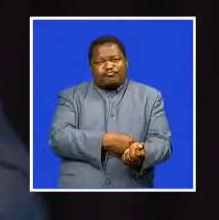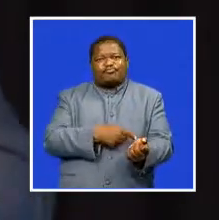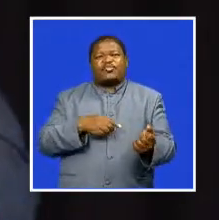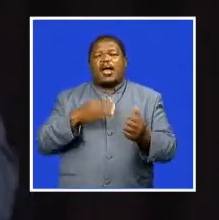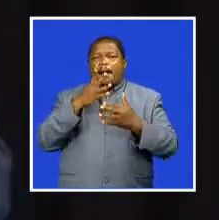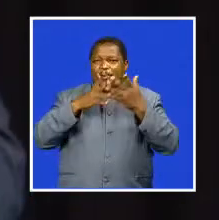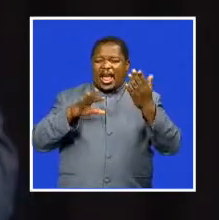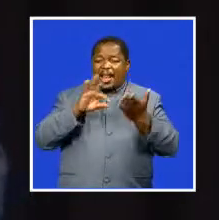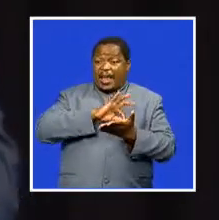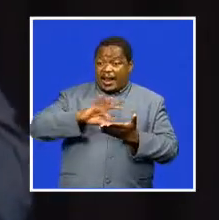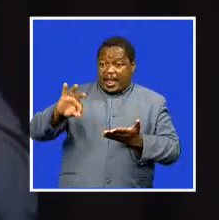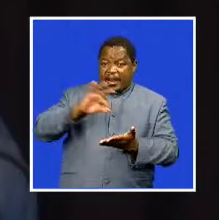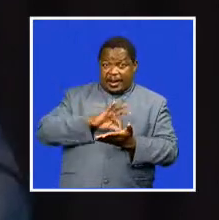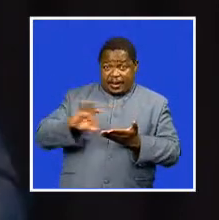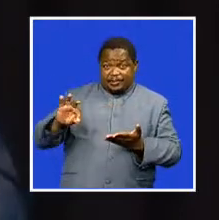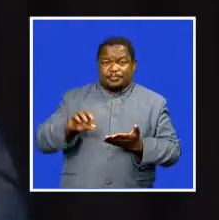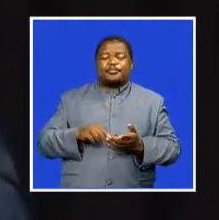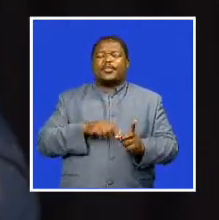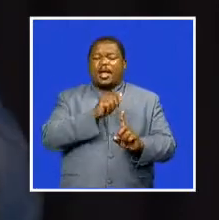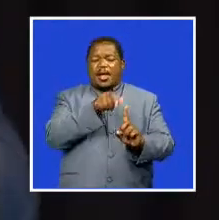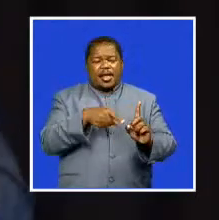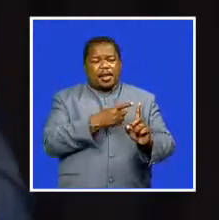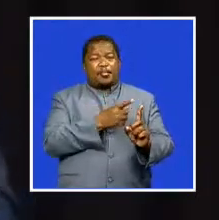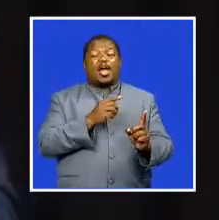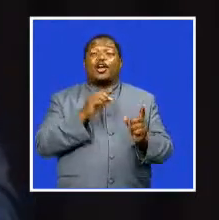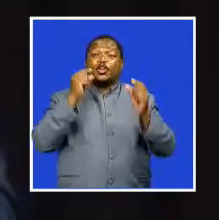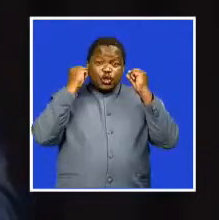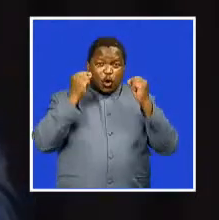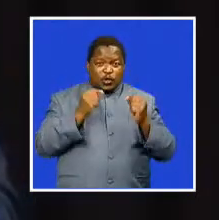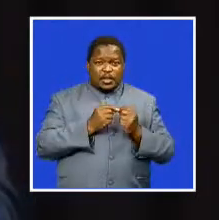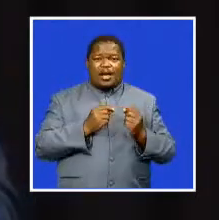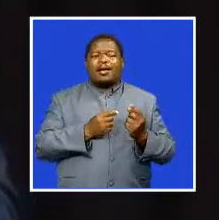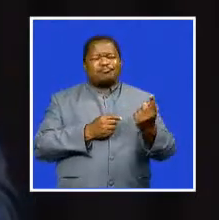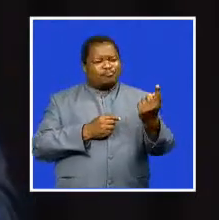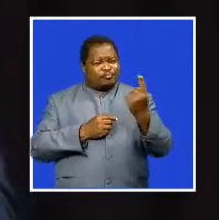lahamba ayogeza iso onke malanga asitwa uhulumende